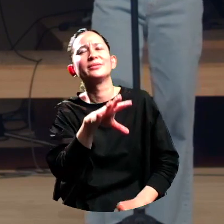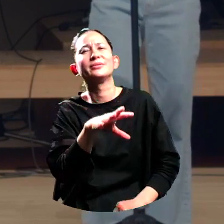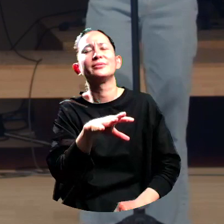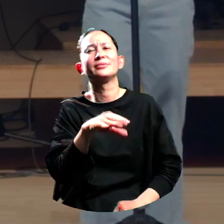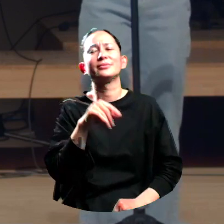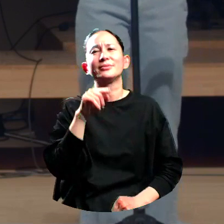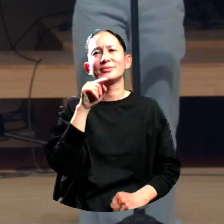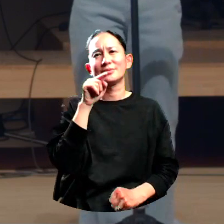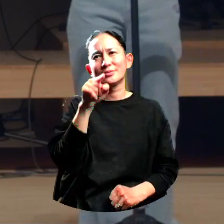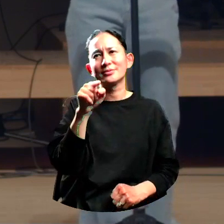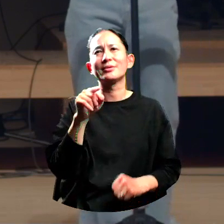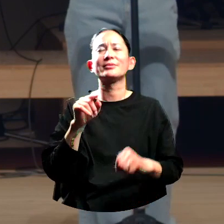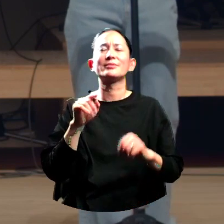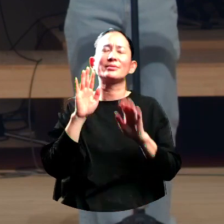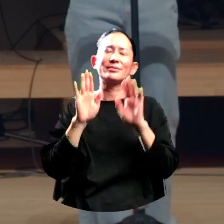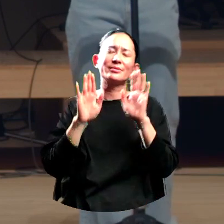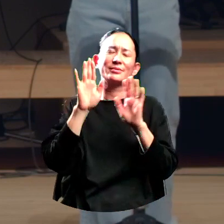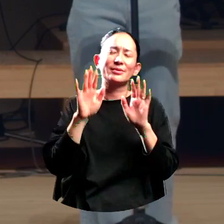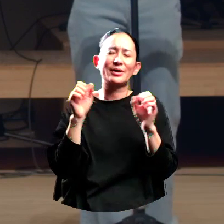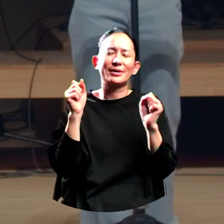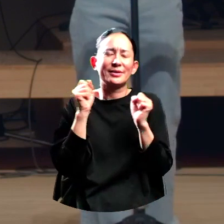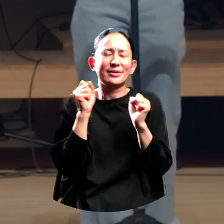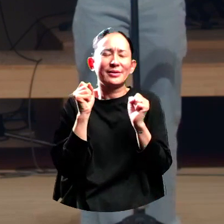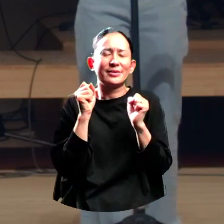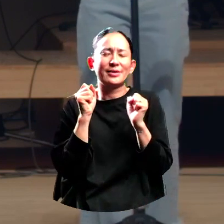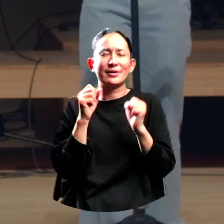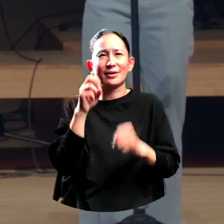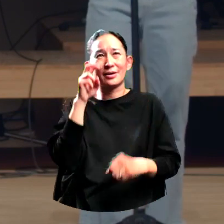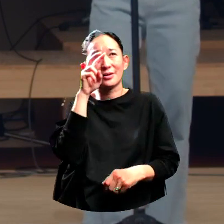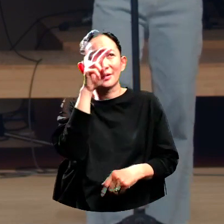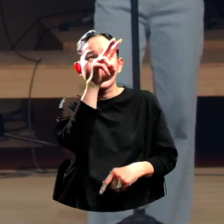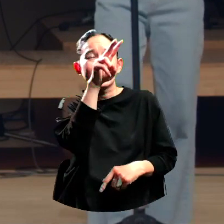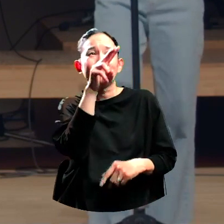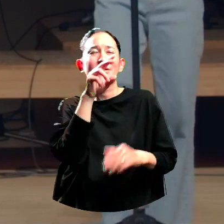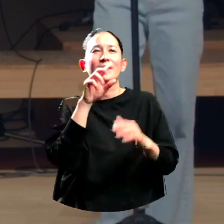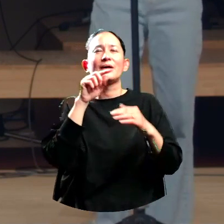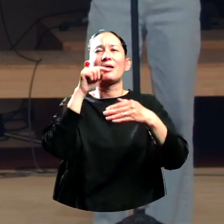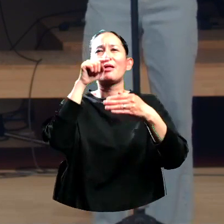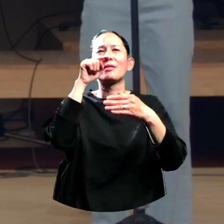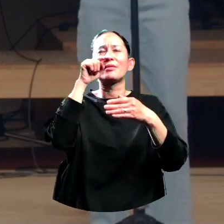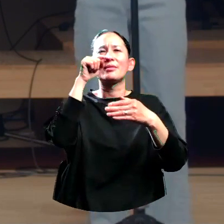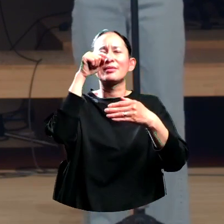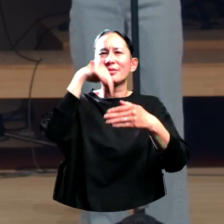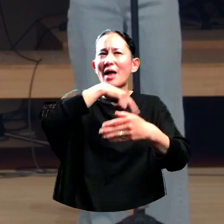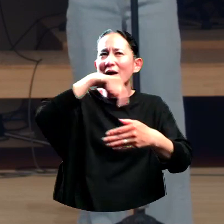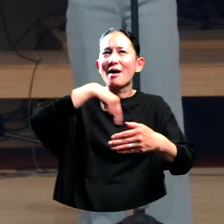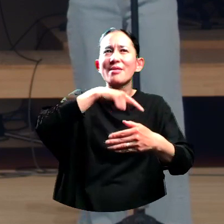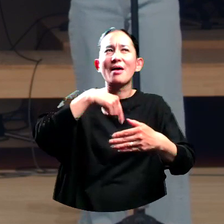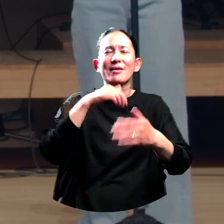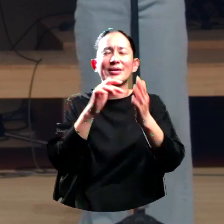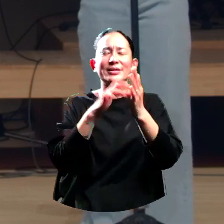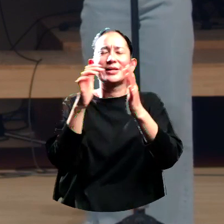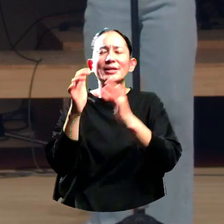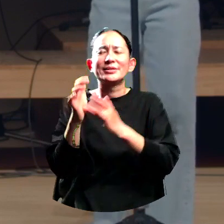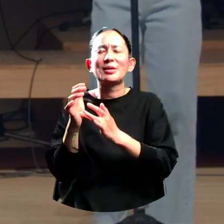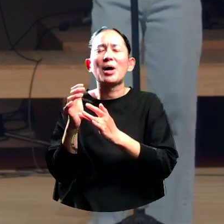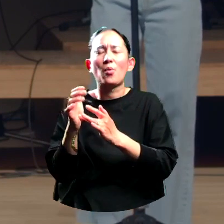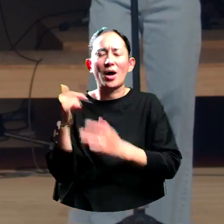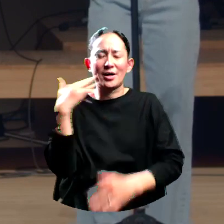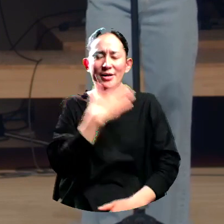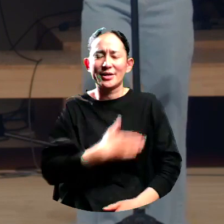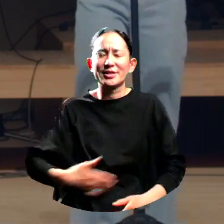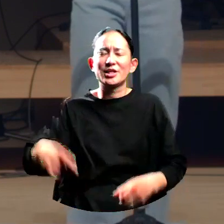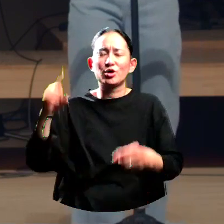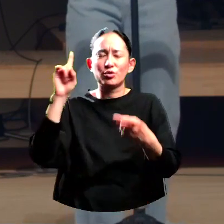ような冷たい空気、冷ややかな眼差しの中でイエスは肉体的にも精神的にも